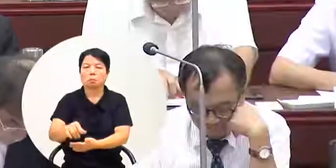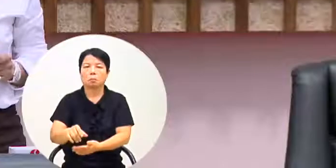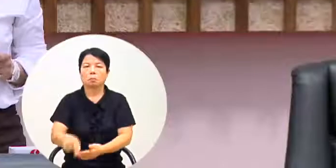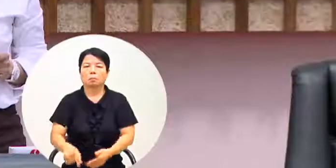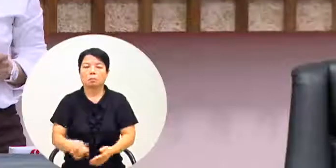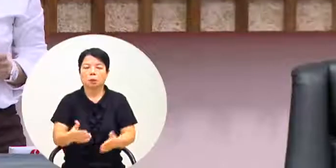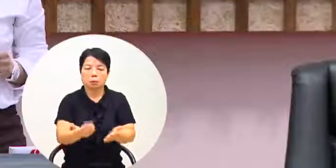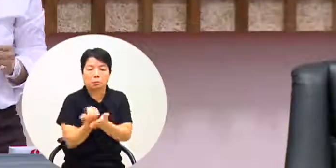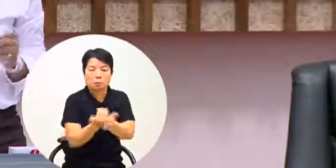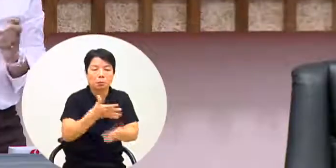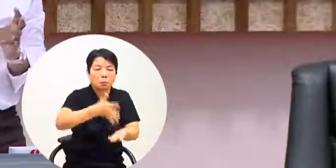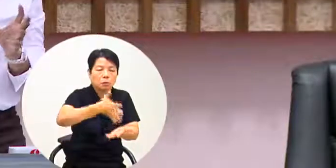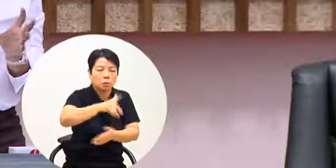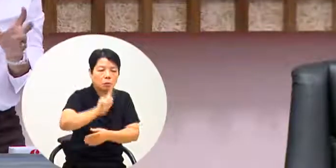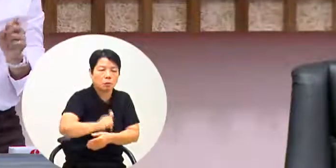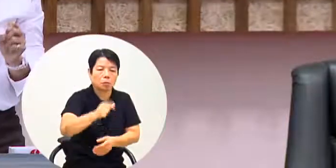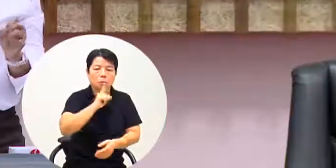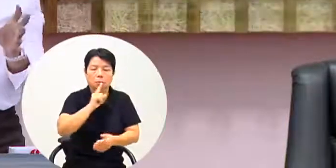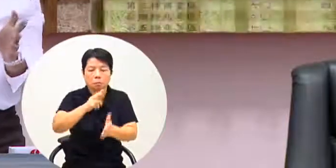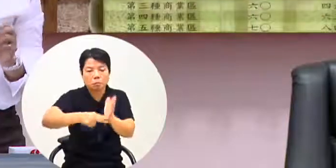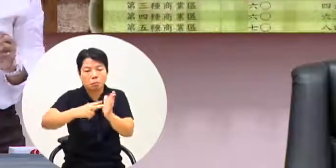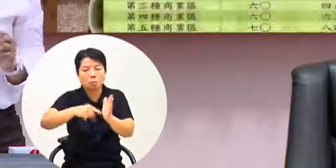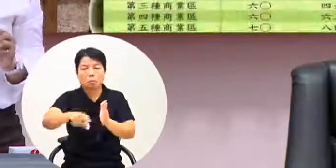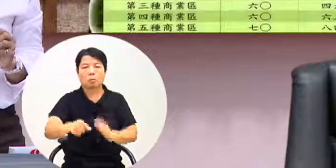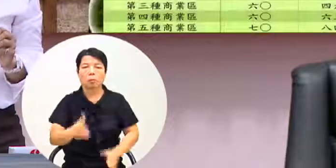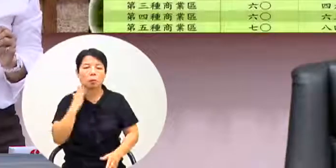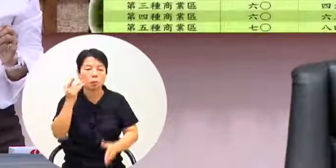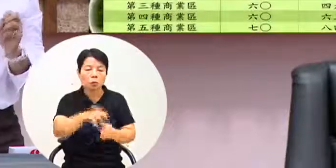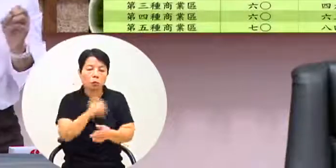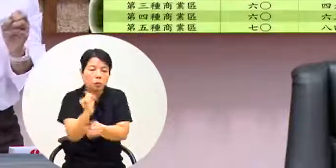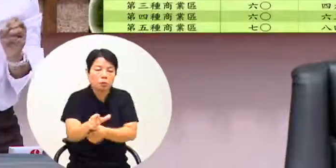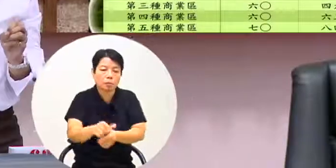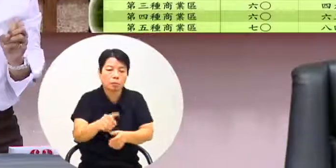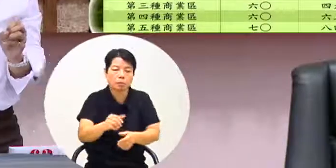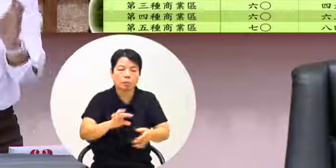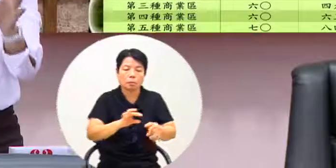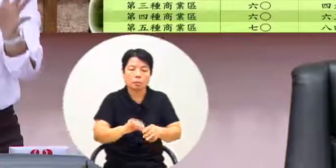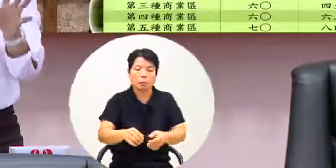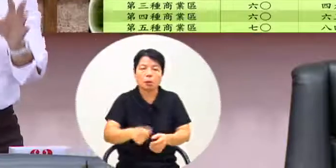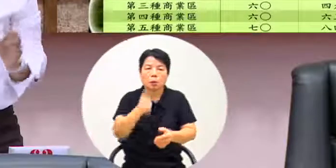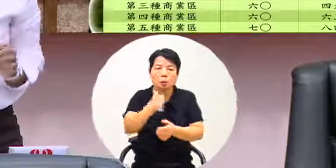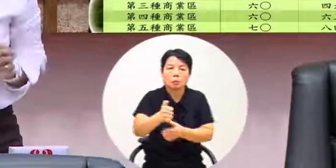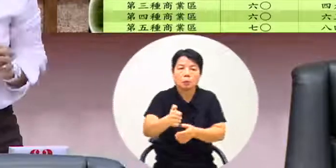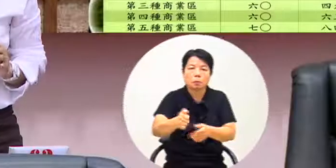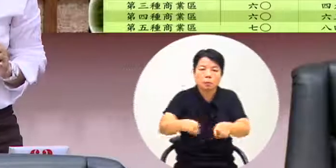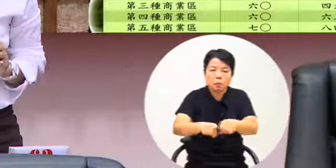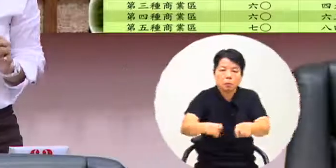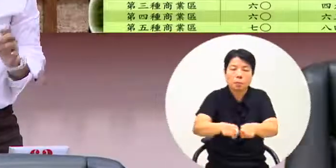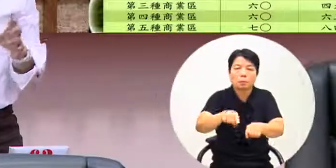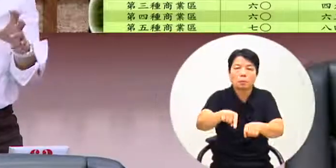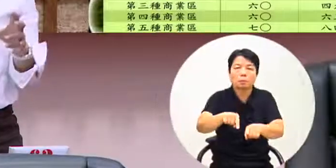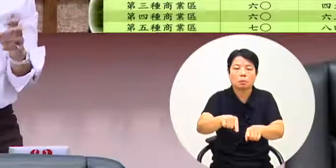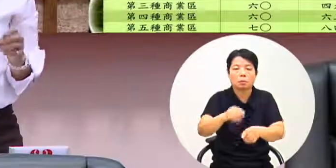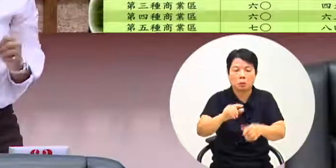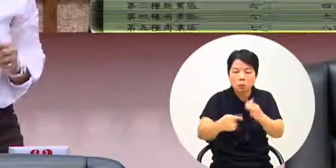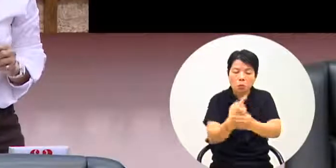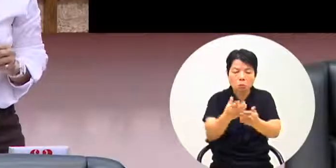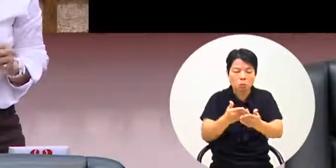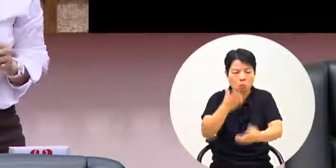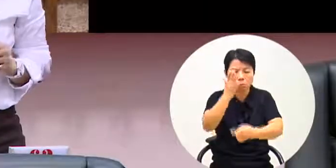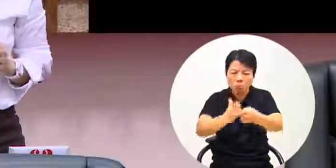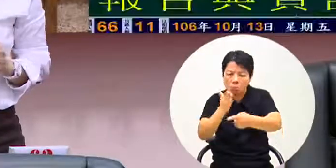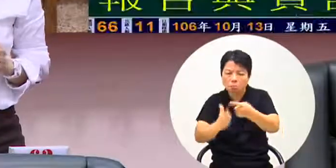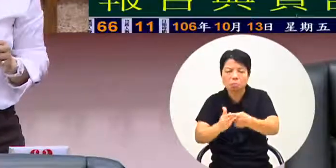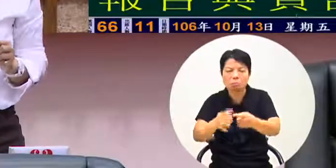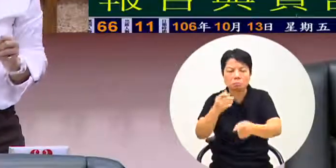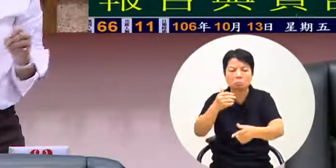筑师讲的，就是讲，如果那是你家己买50平，啊，你要起厝的话，可能你单单起一半尔，好，所以基地就会变小